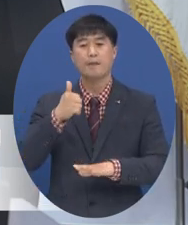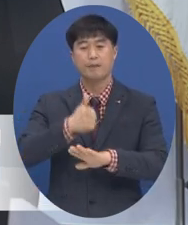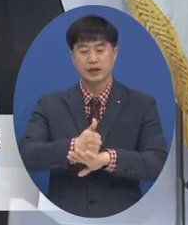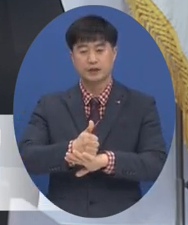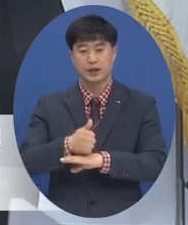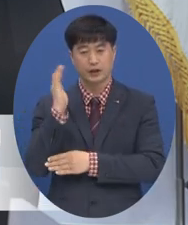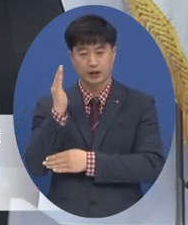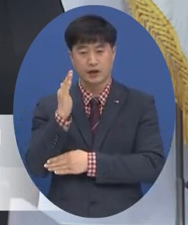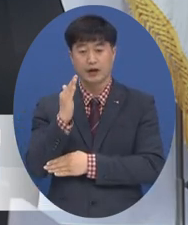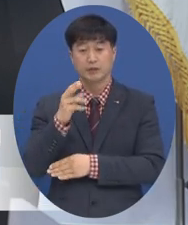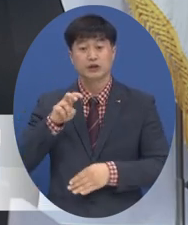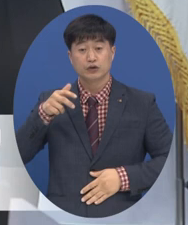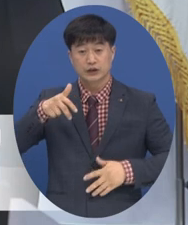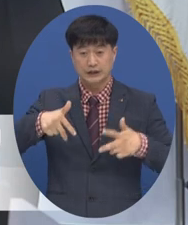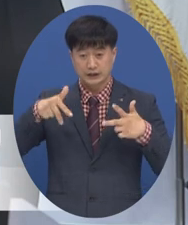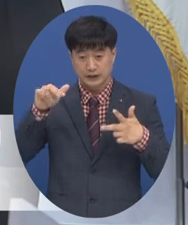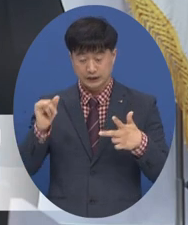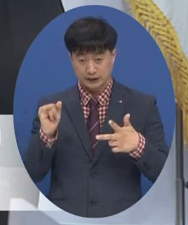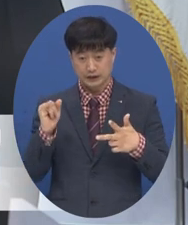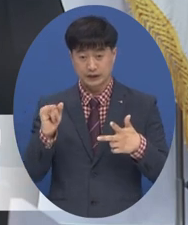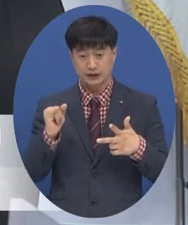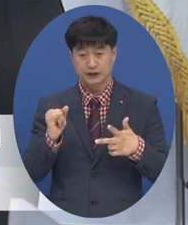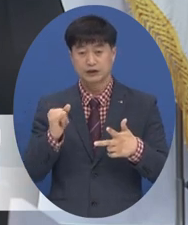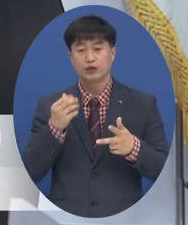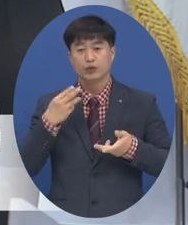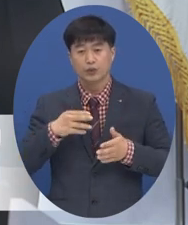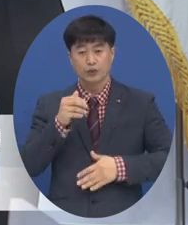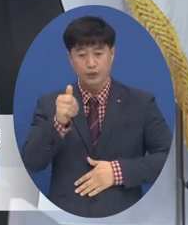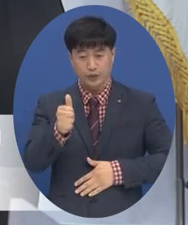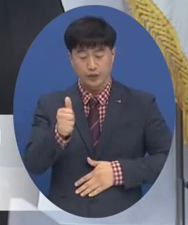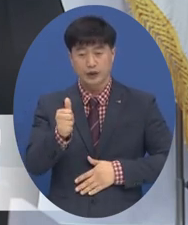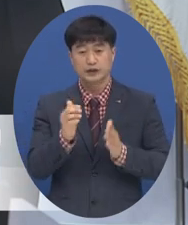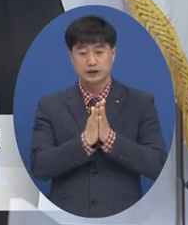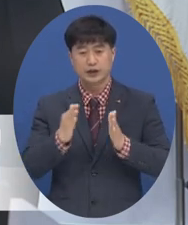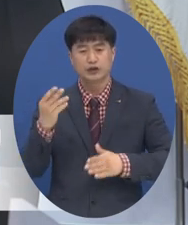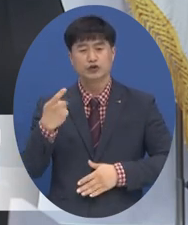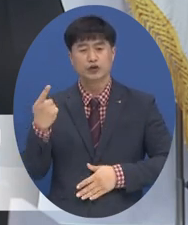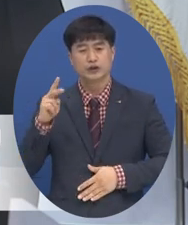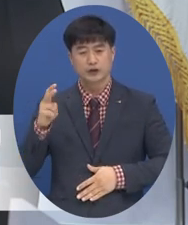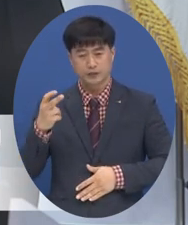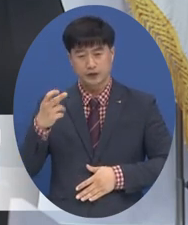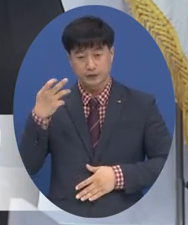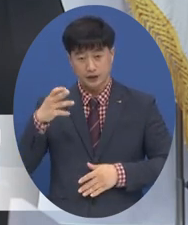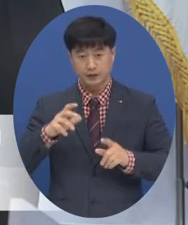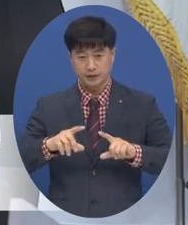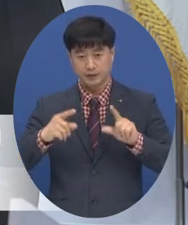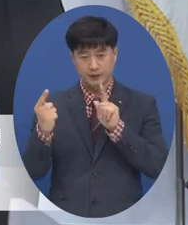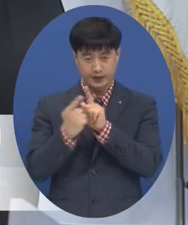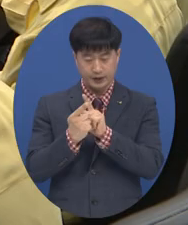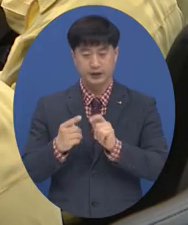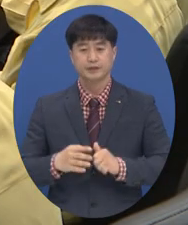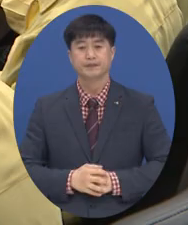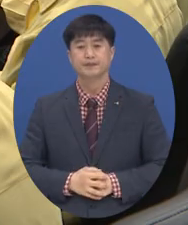7기 경기도지사로 취임한 지 1213일째 되는 날이었습니다. 최지연 기자가 보도합니다.